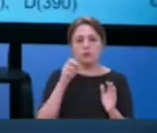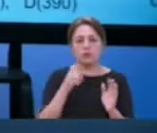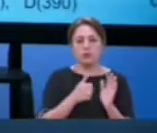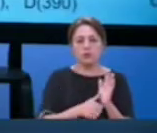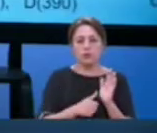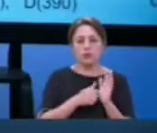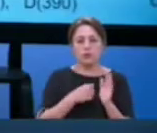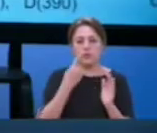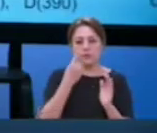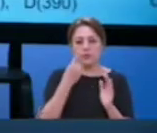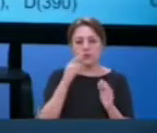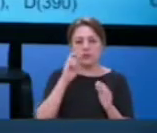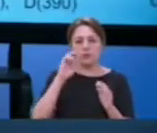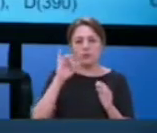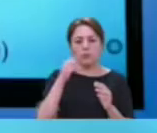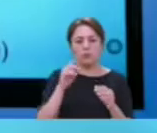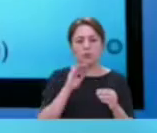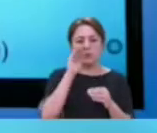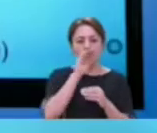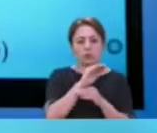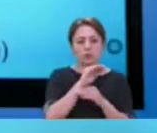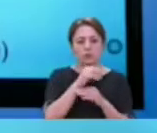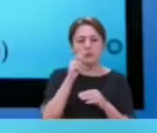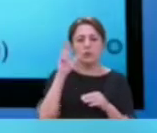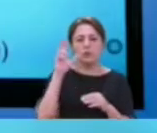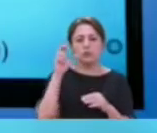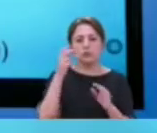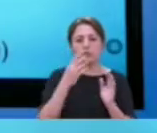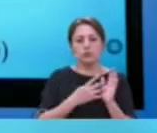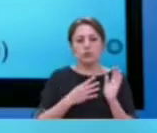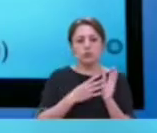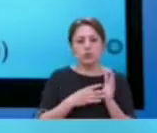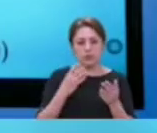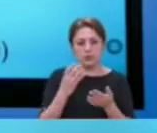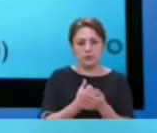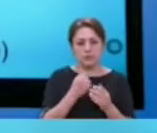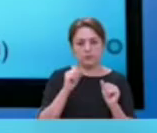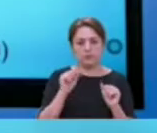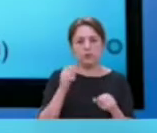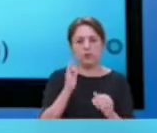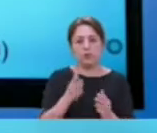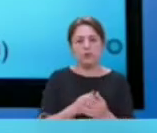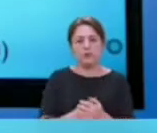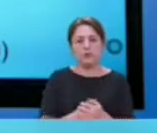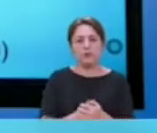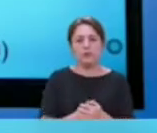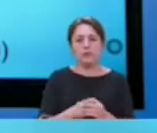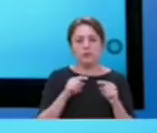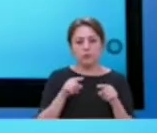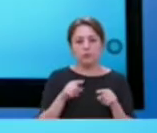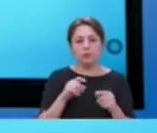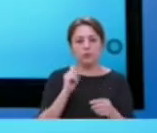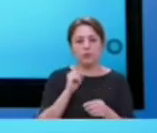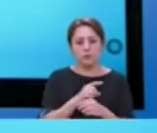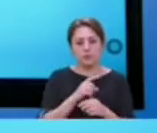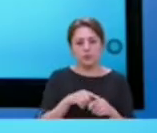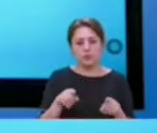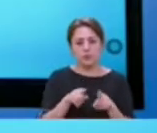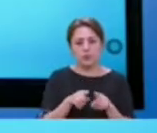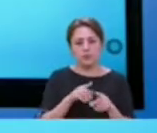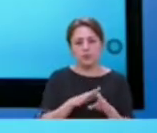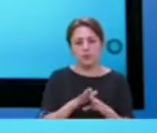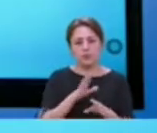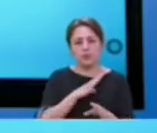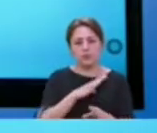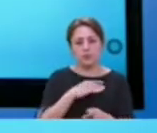ga bitta bo'lmani qo'shib 390 ekanligini aniqlashimiz mumkin. Bu topshiriqni ham mana